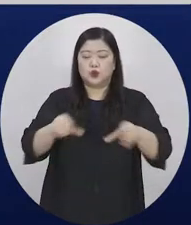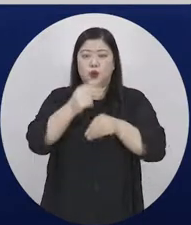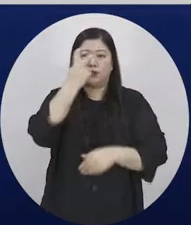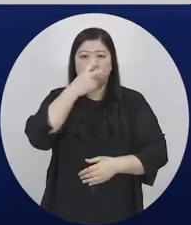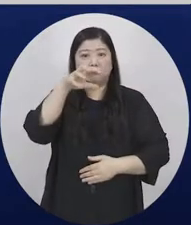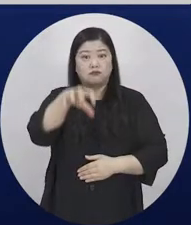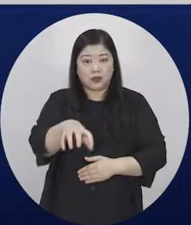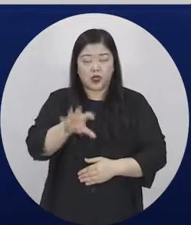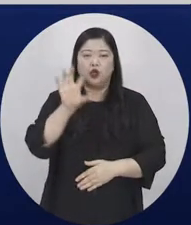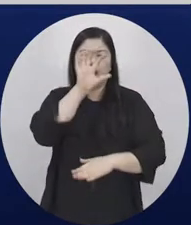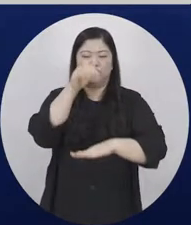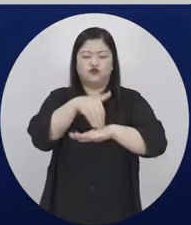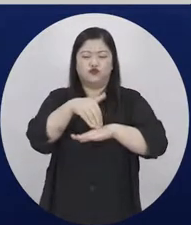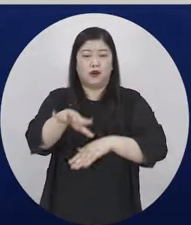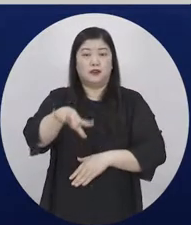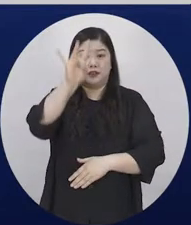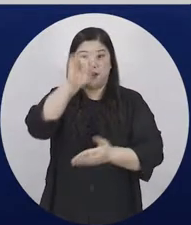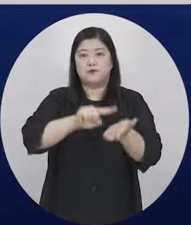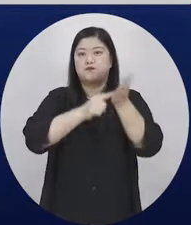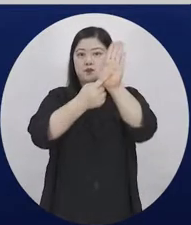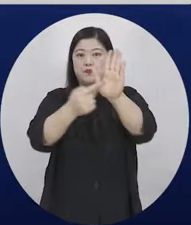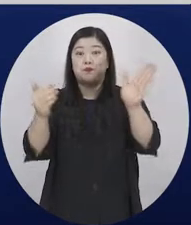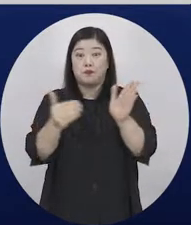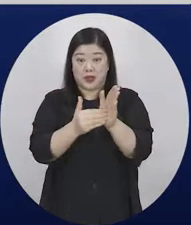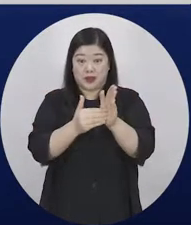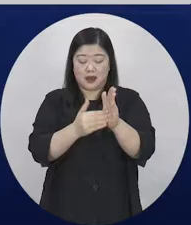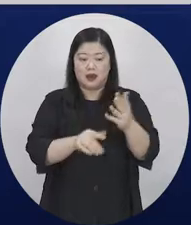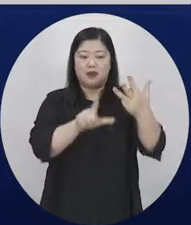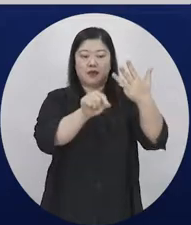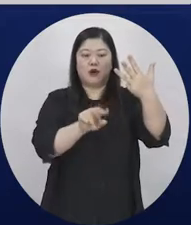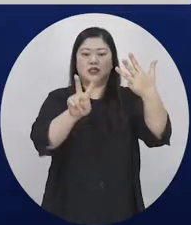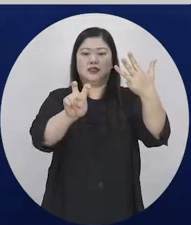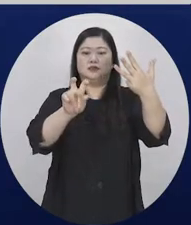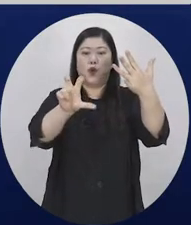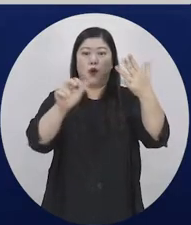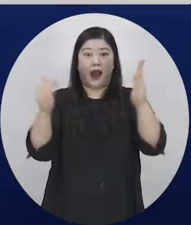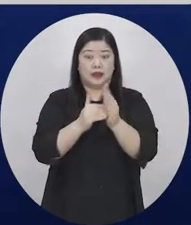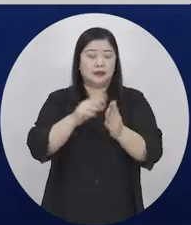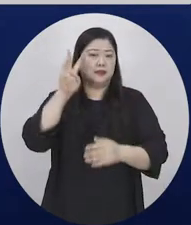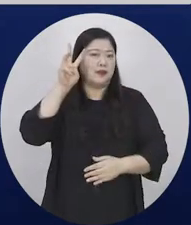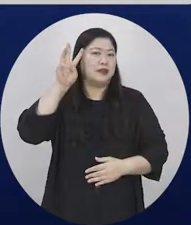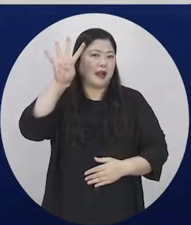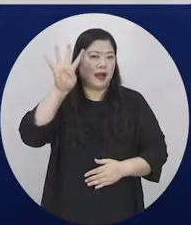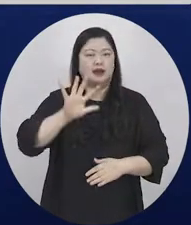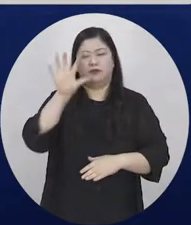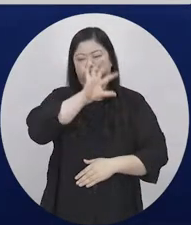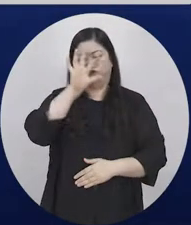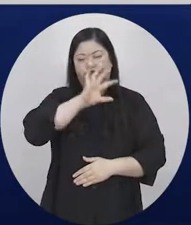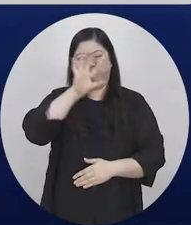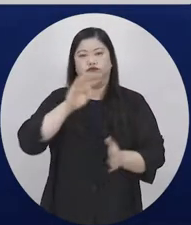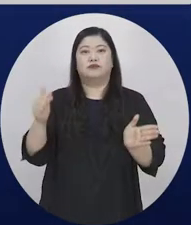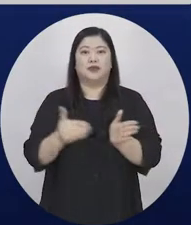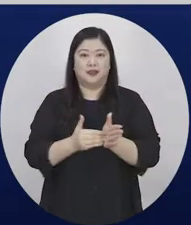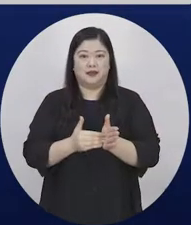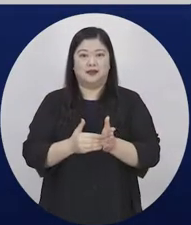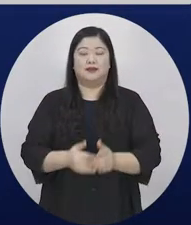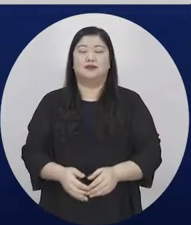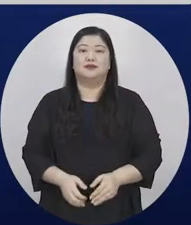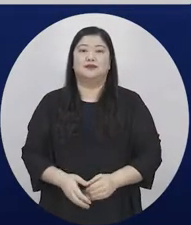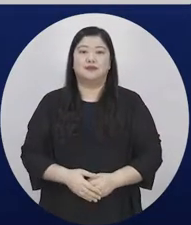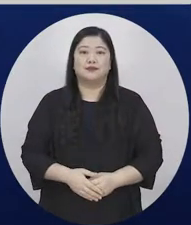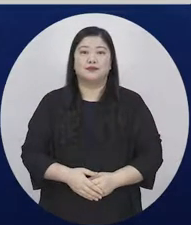종합상황실에서 을지연습훈련 최초 보고회를 시작으로 25일까지 3박 4일 동안 훈련을